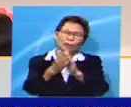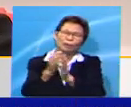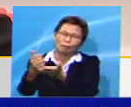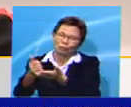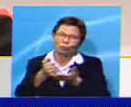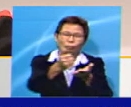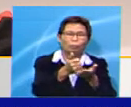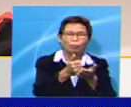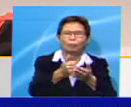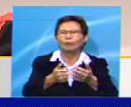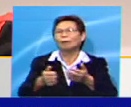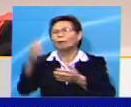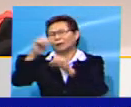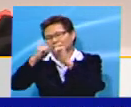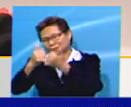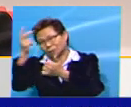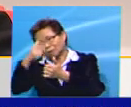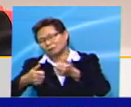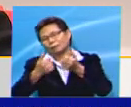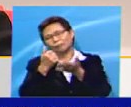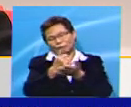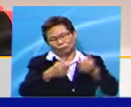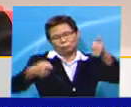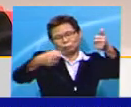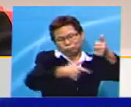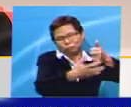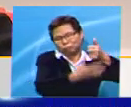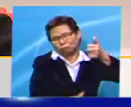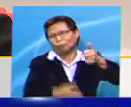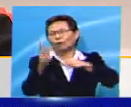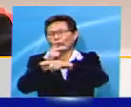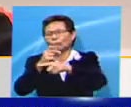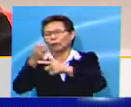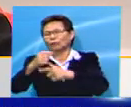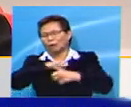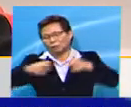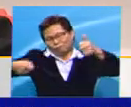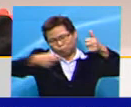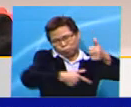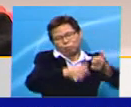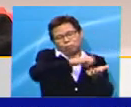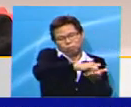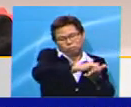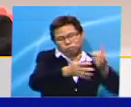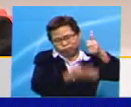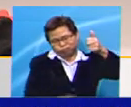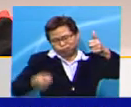bantuan daripada pihak-pihak agensi kerajaan, badan korporat ataupun ahli-ahli sendiri melalui iuran,